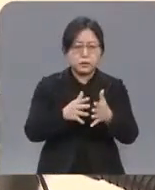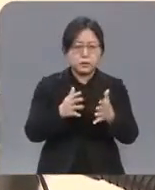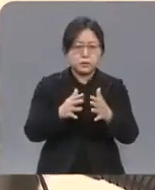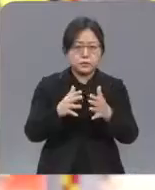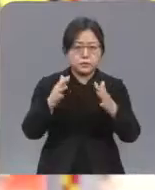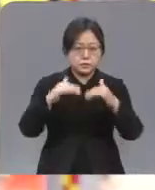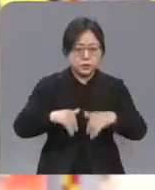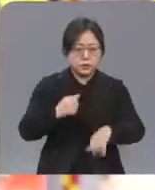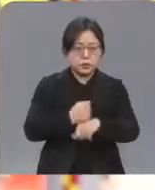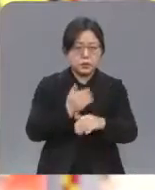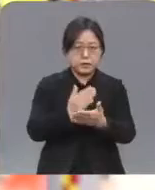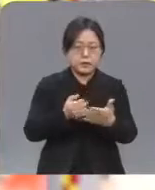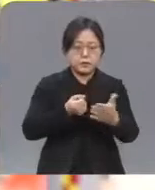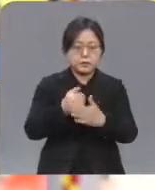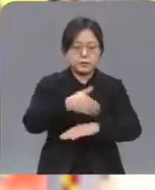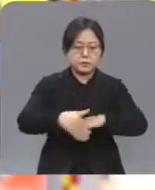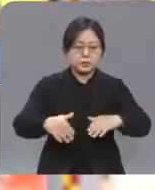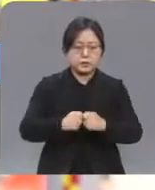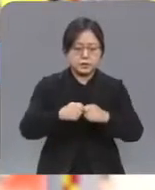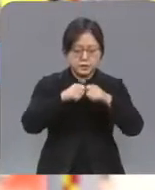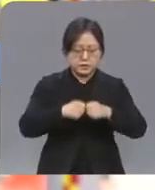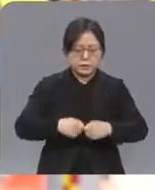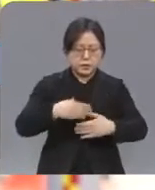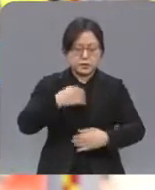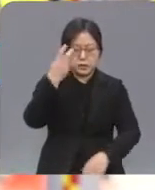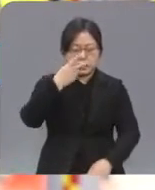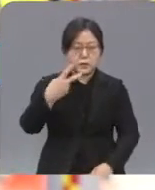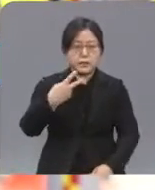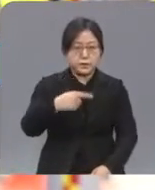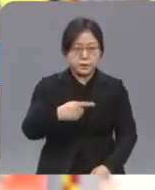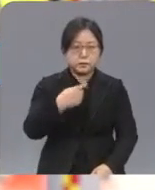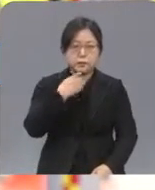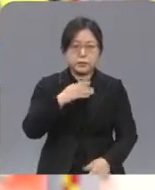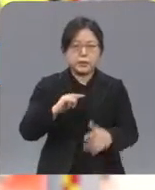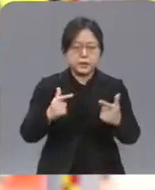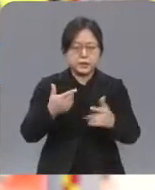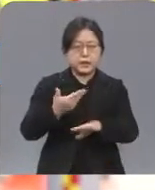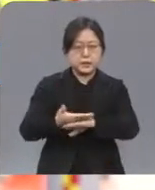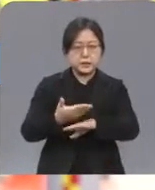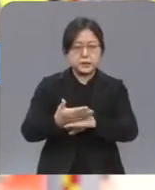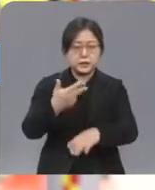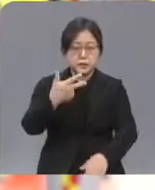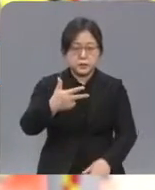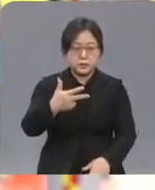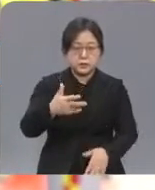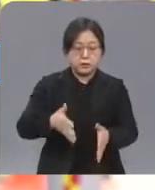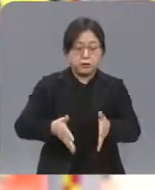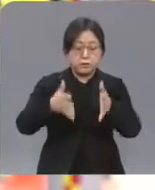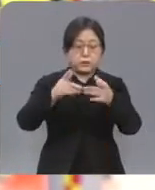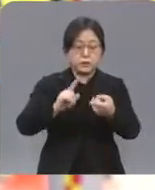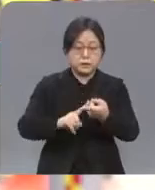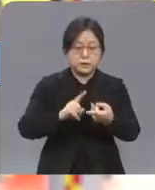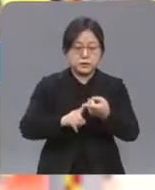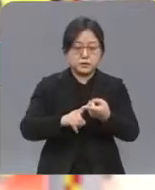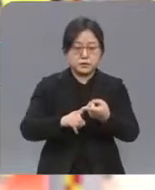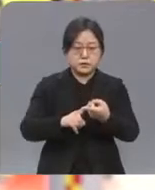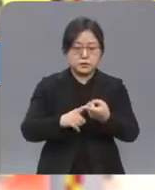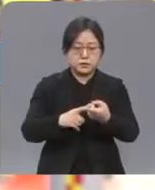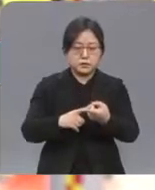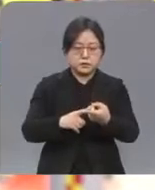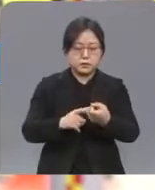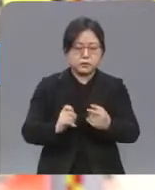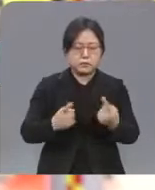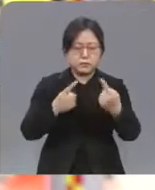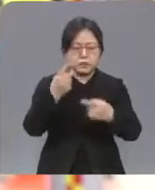했습니다. 그거 정밀 안전진단은 201동뿐만이 아니고 나머지 7개 동도 함께 아마